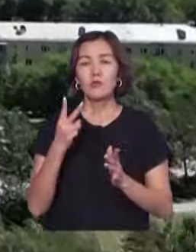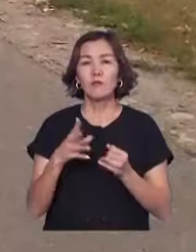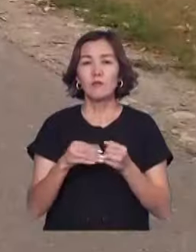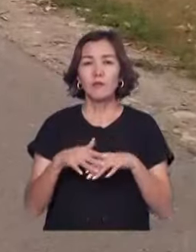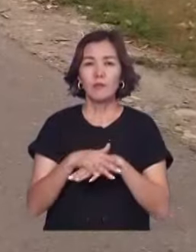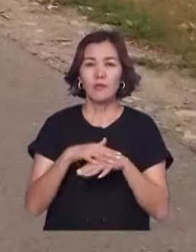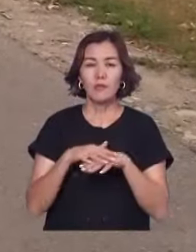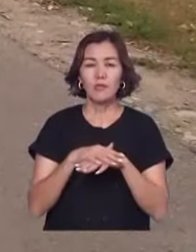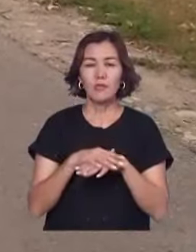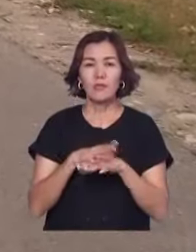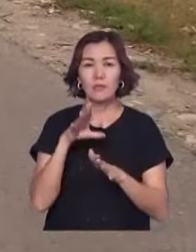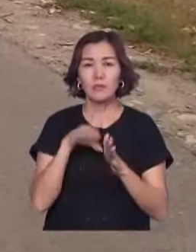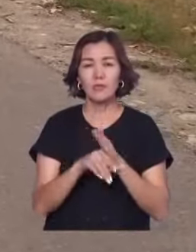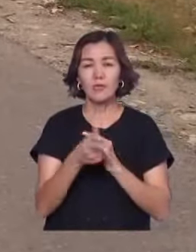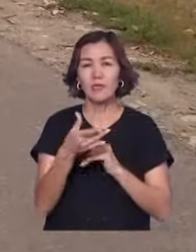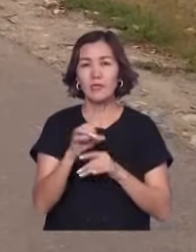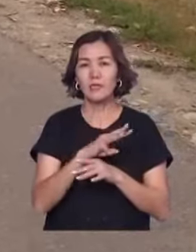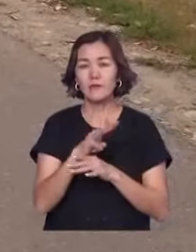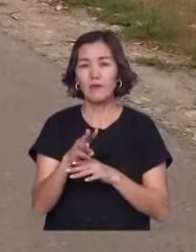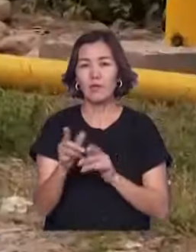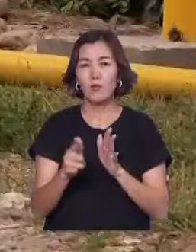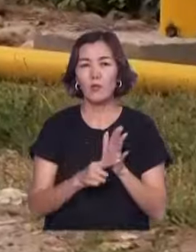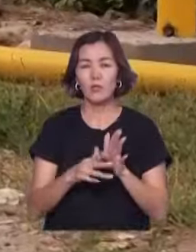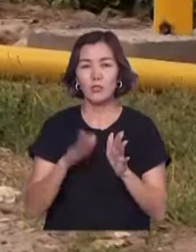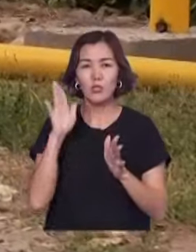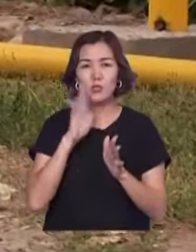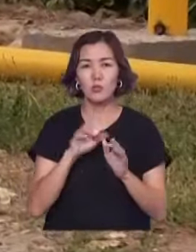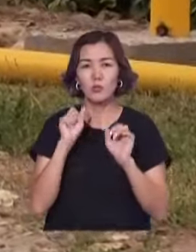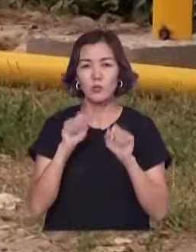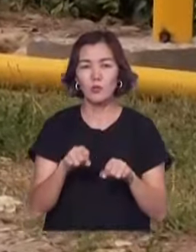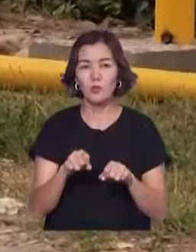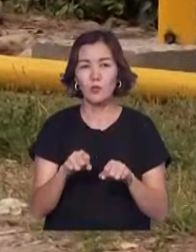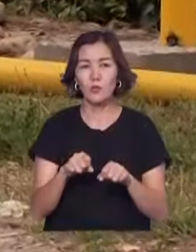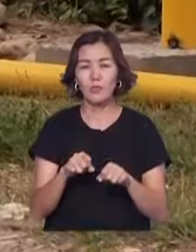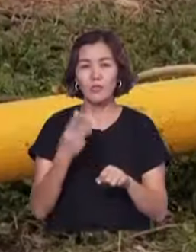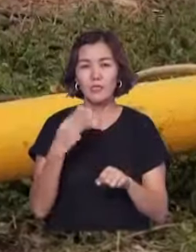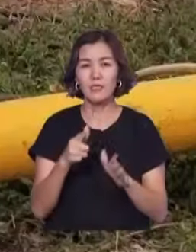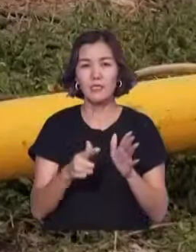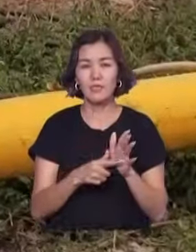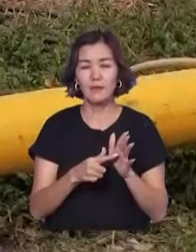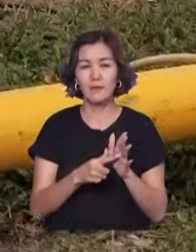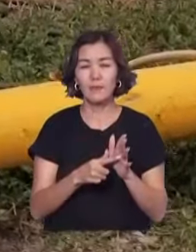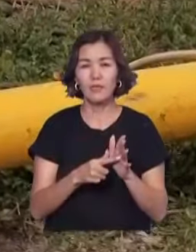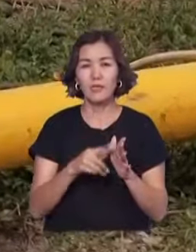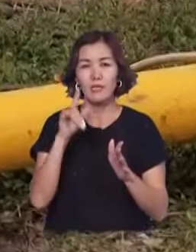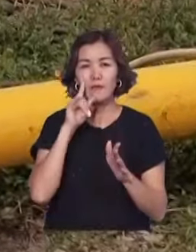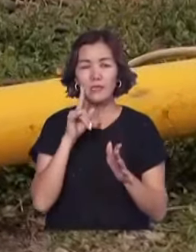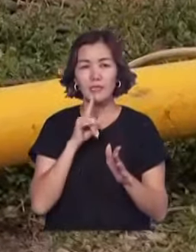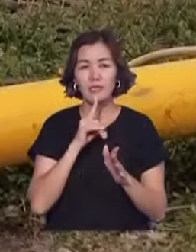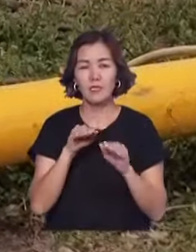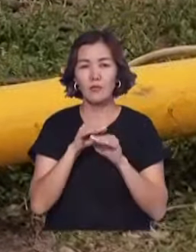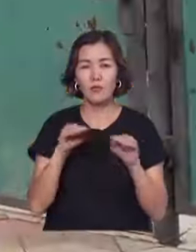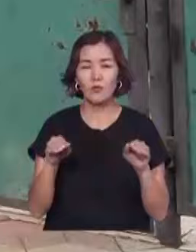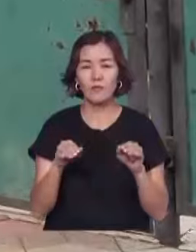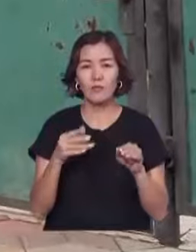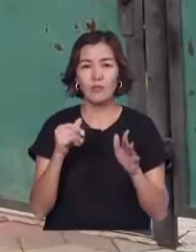пунктов, которые подлежат газификации, в области ЖТСУ на сегодня доступ к голубому топливу имеют 37. И если в стране уровень газификации населения